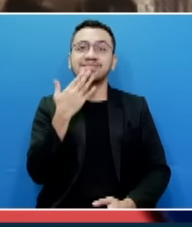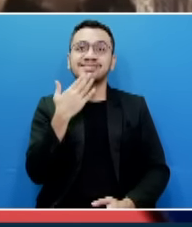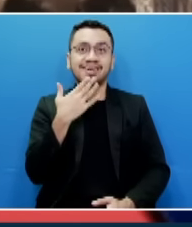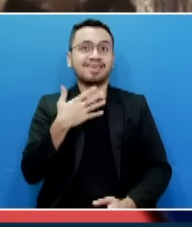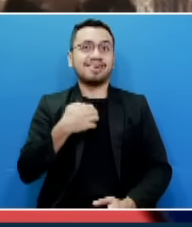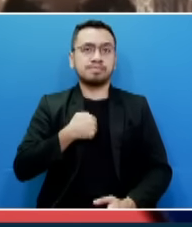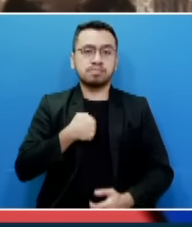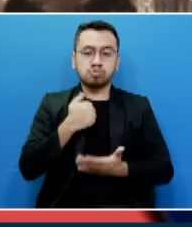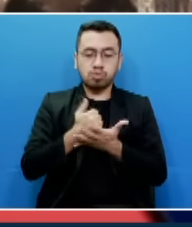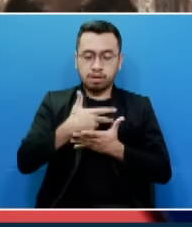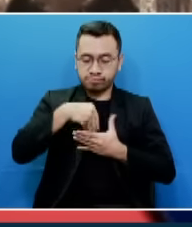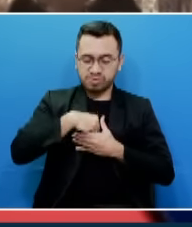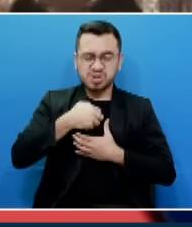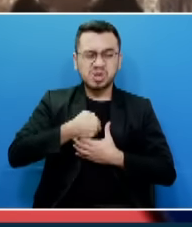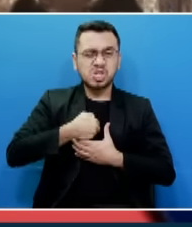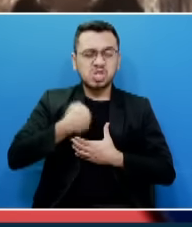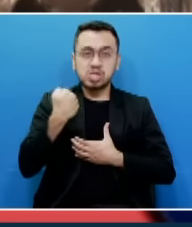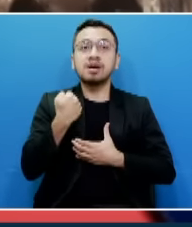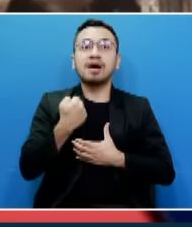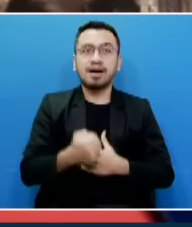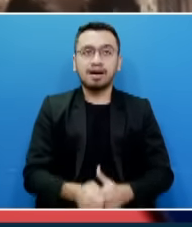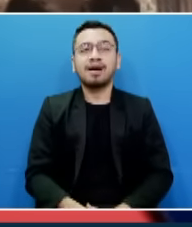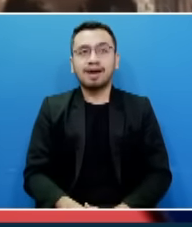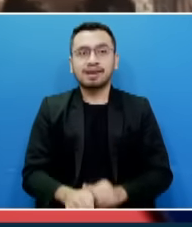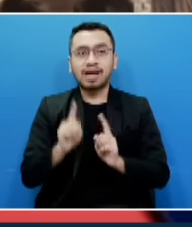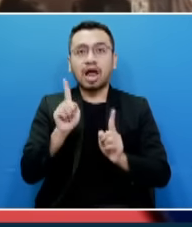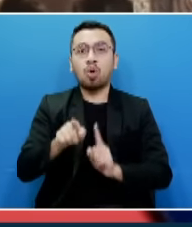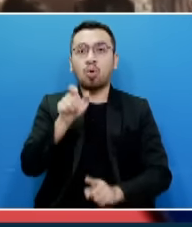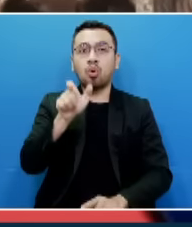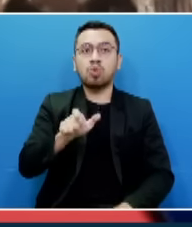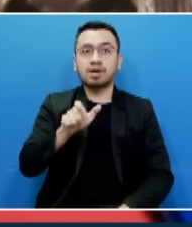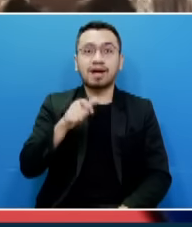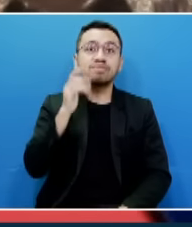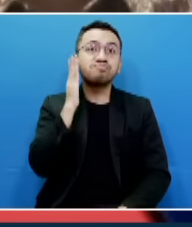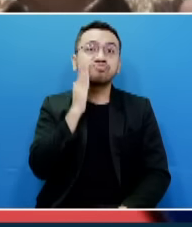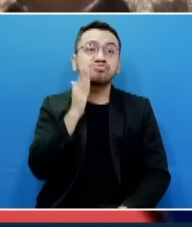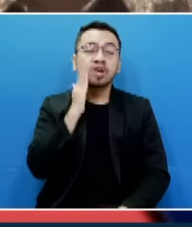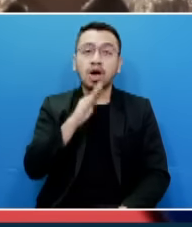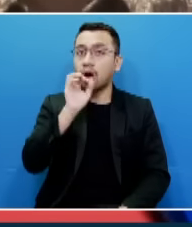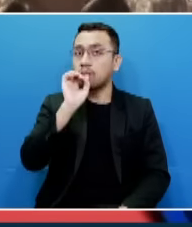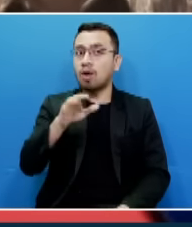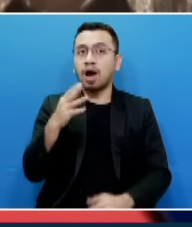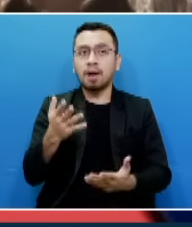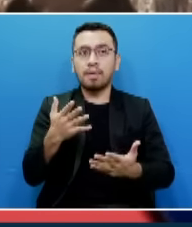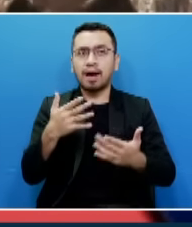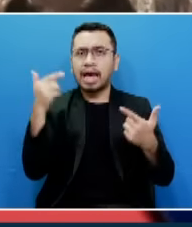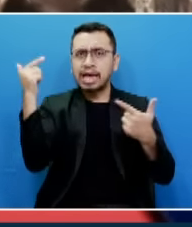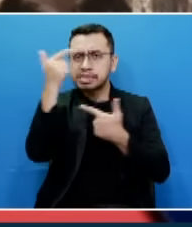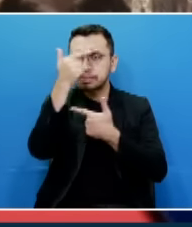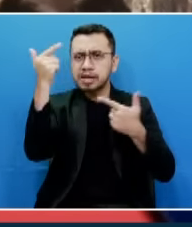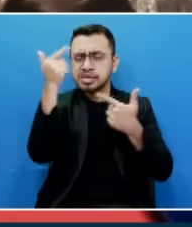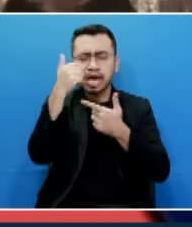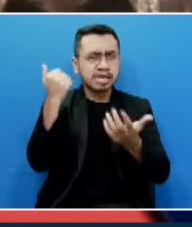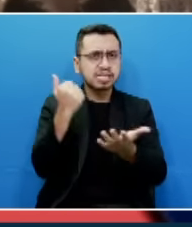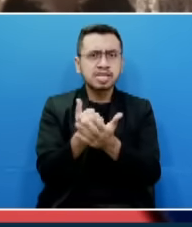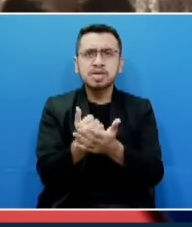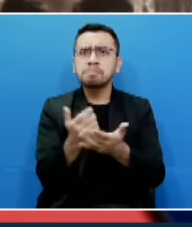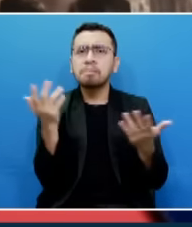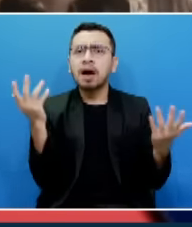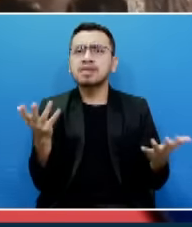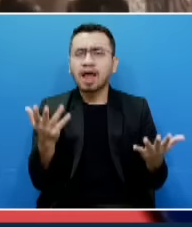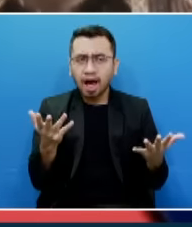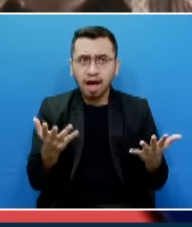namanya genuinity di mana yang namanya ekspresi yang spontan semua kok diatur begitu ya dan itu menurut